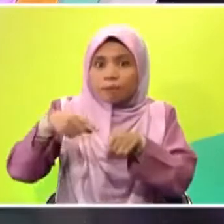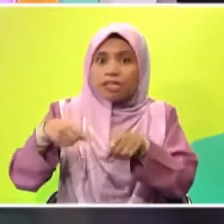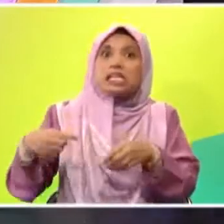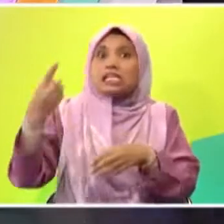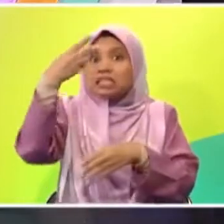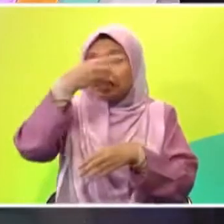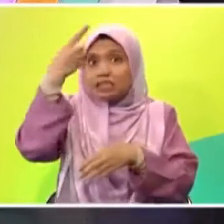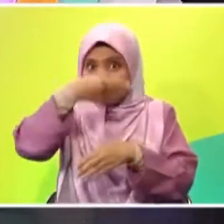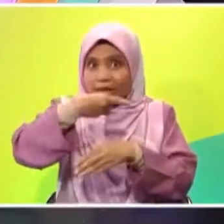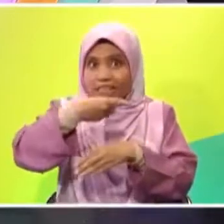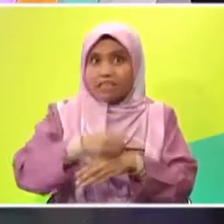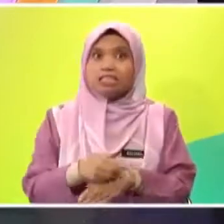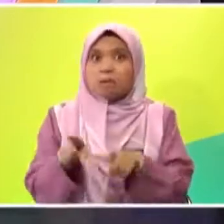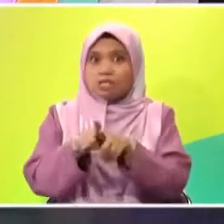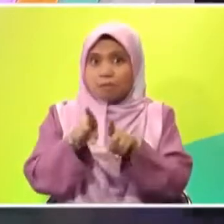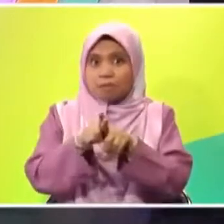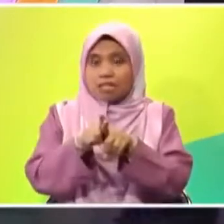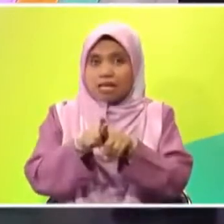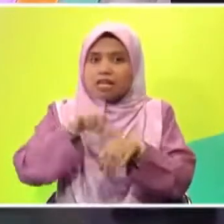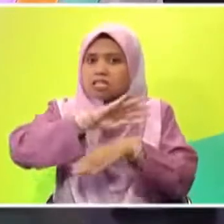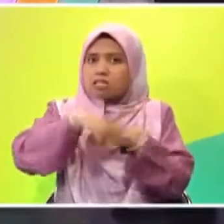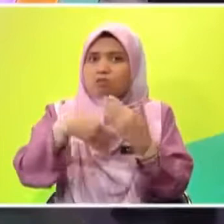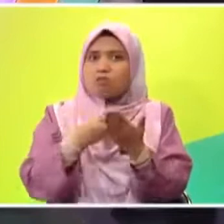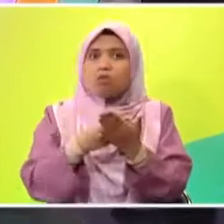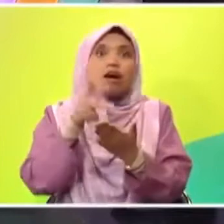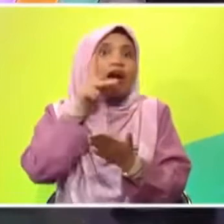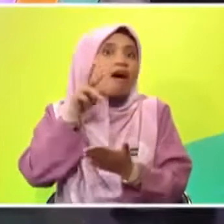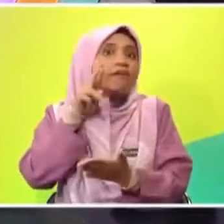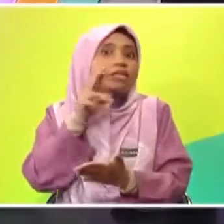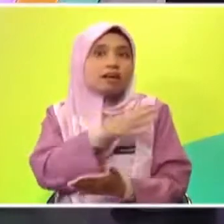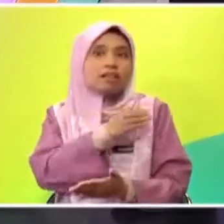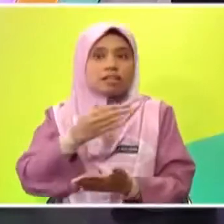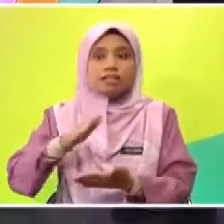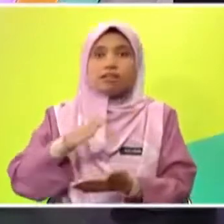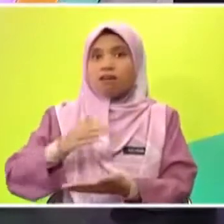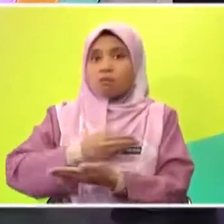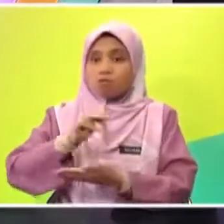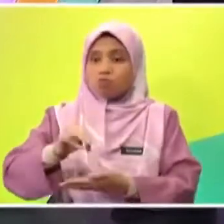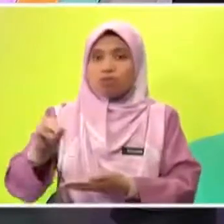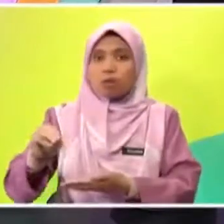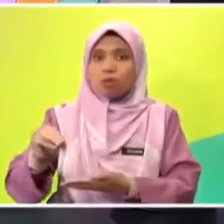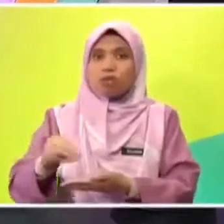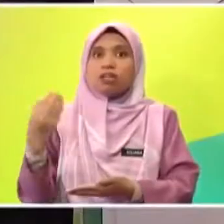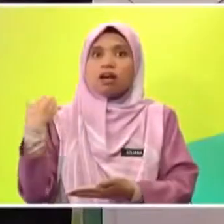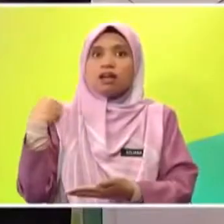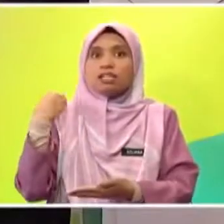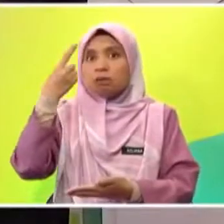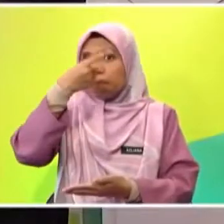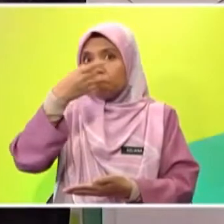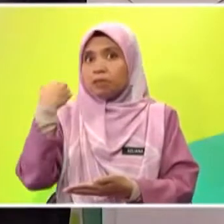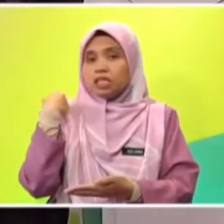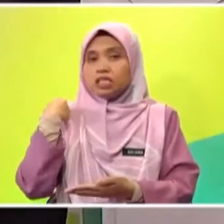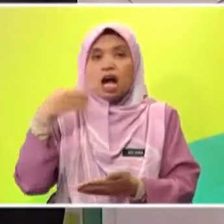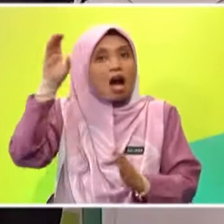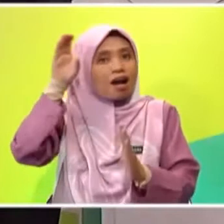DC gue bye Ino dan anak-anak murid semua di rumah by Karina di hadapan ini ada beberapa